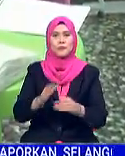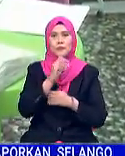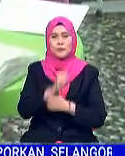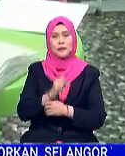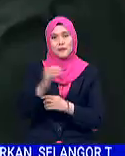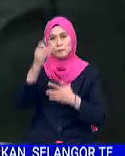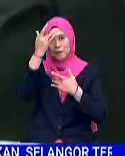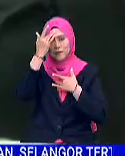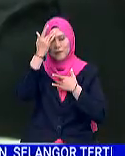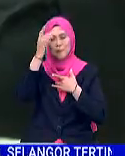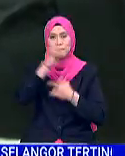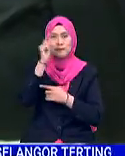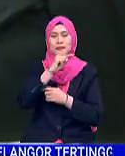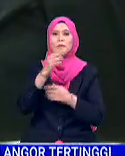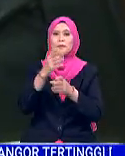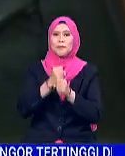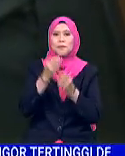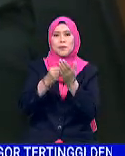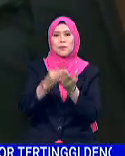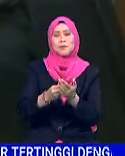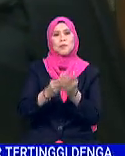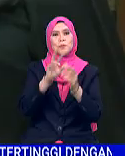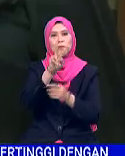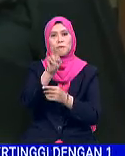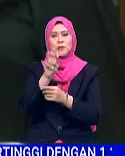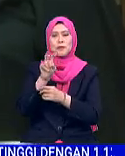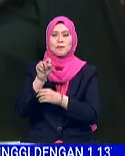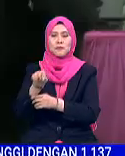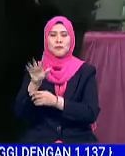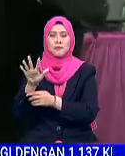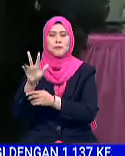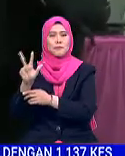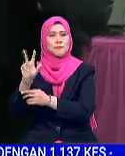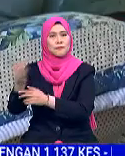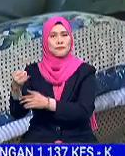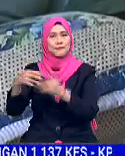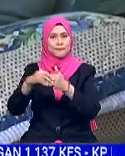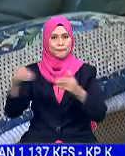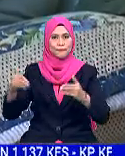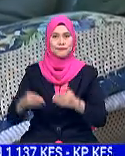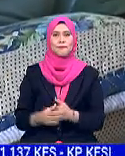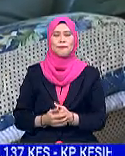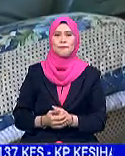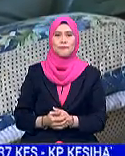penyakit kronik memanfaatkan akhir jumlah 253 juta